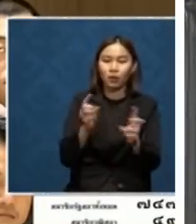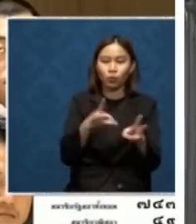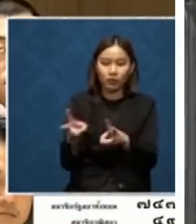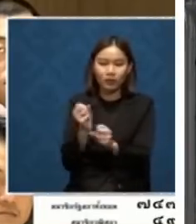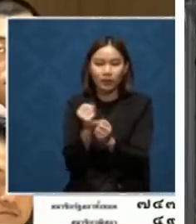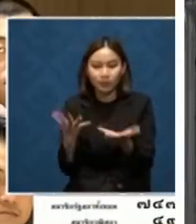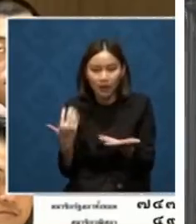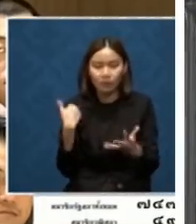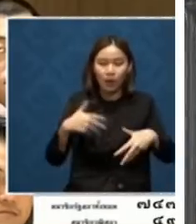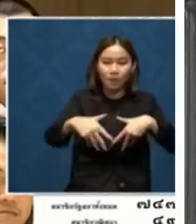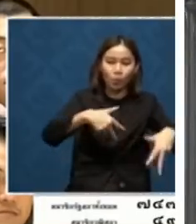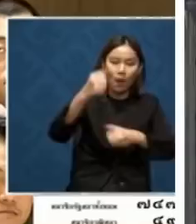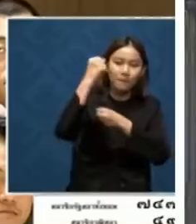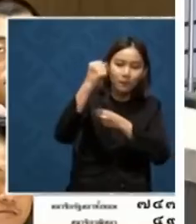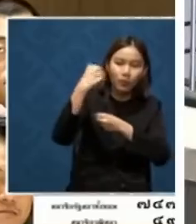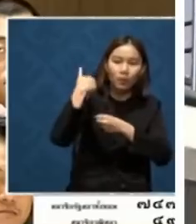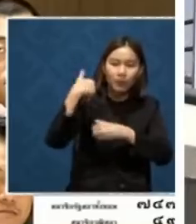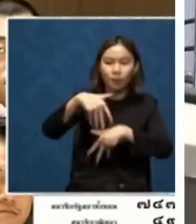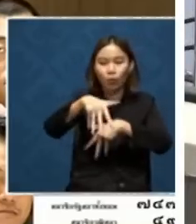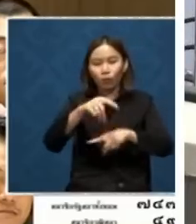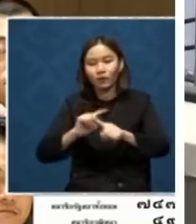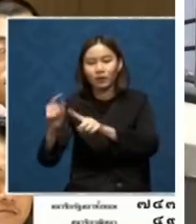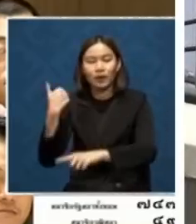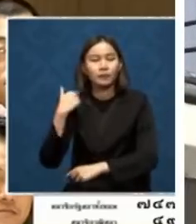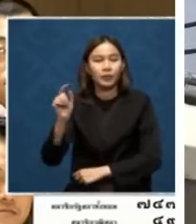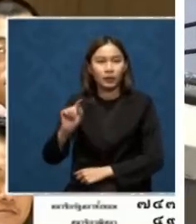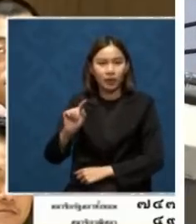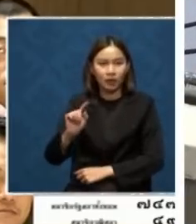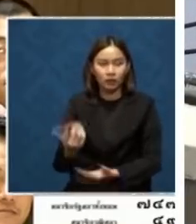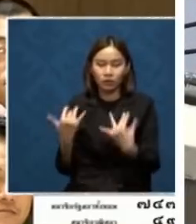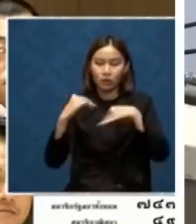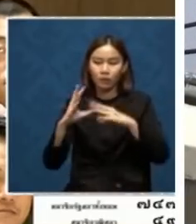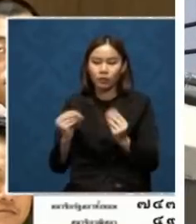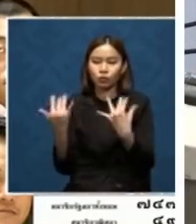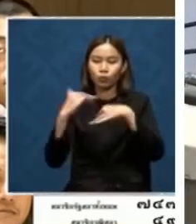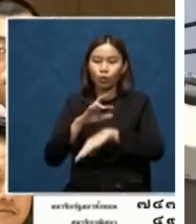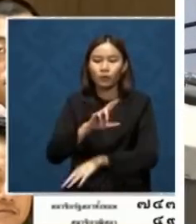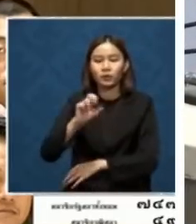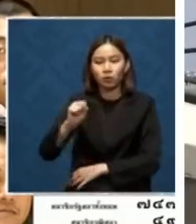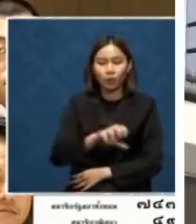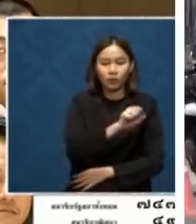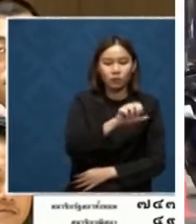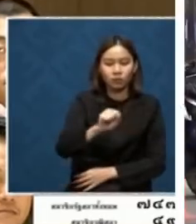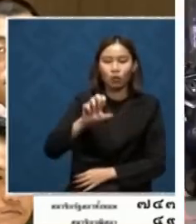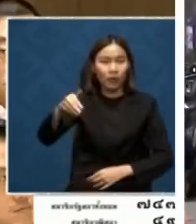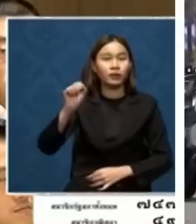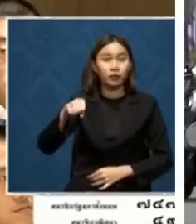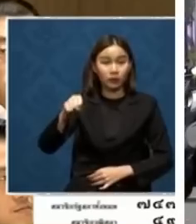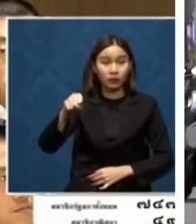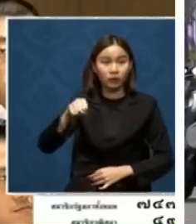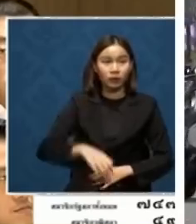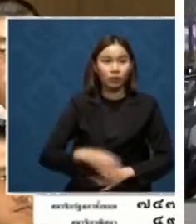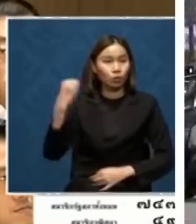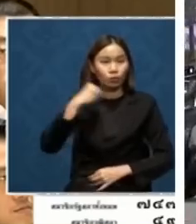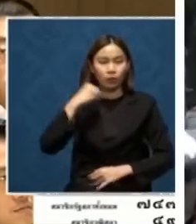จะมีการชุมนุมหรือมีการก่อเหตุร้ายใดๆในการประชุมร่วมของรัฐสภาทั้งสวและสสในแต่ละครั้งทุก